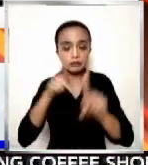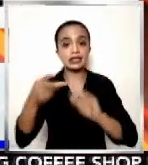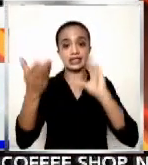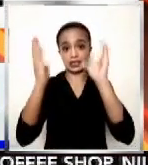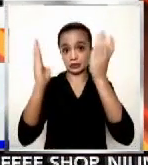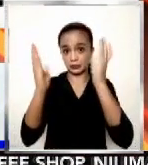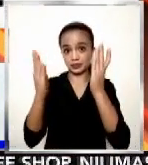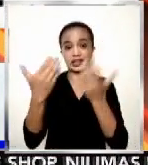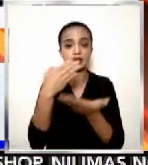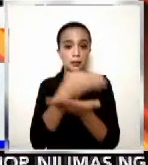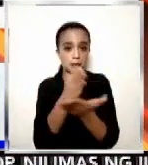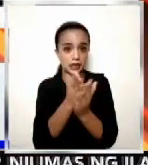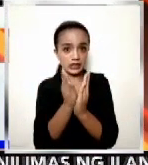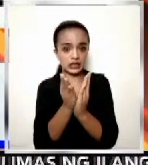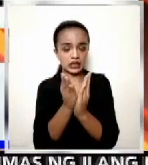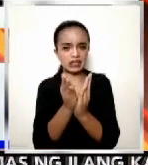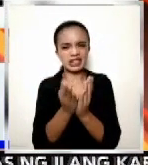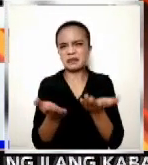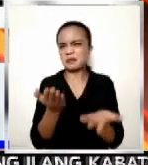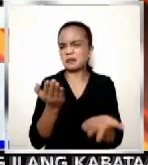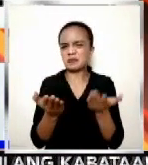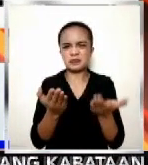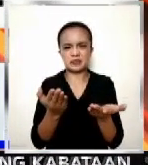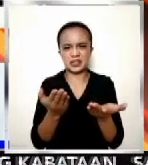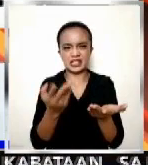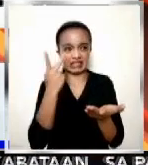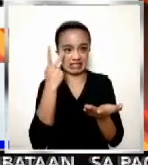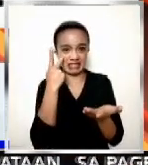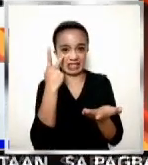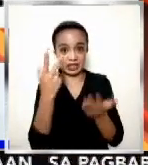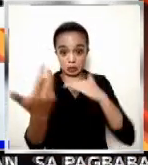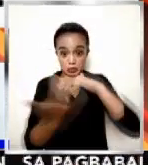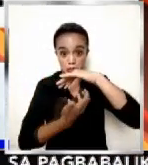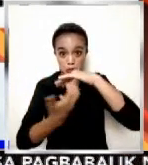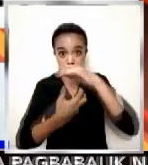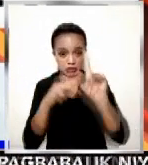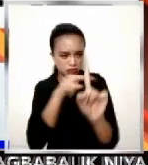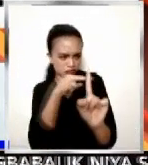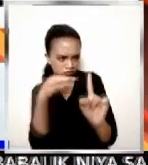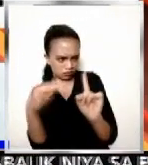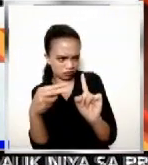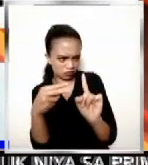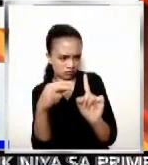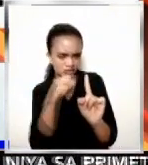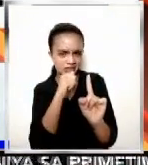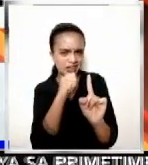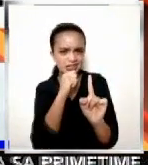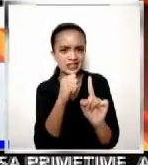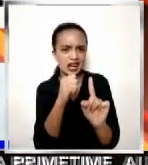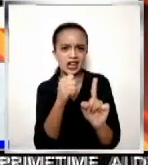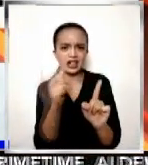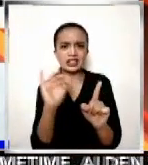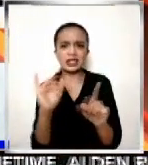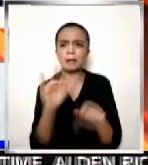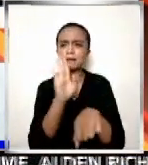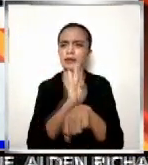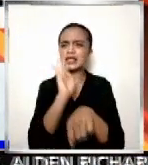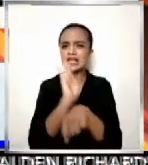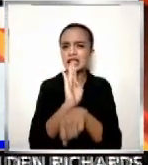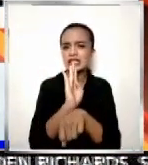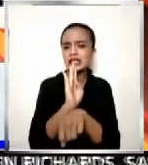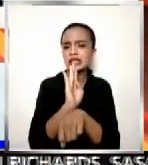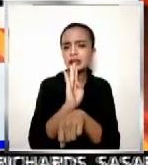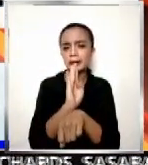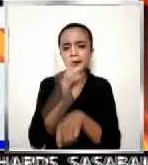don't seem from the consumer perspective to be core business of a